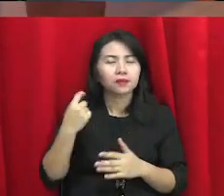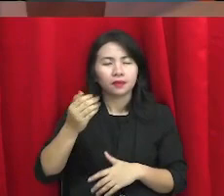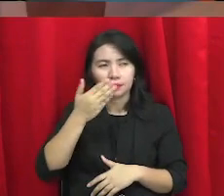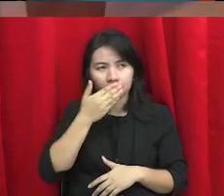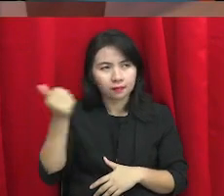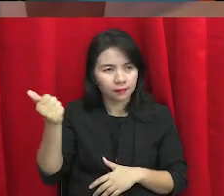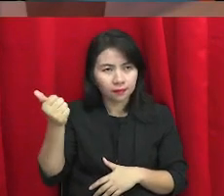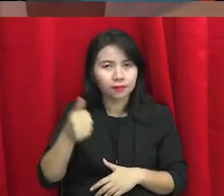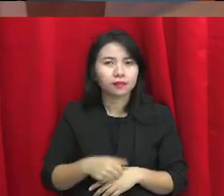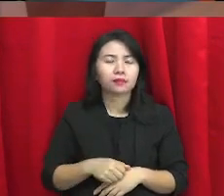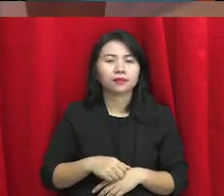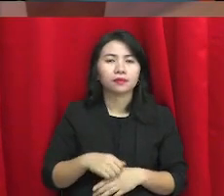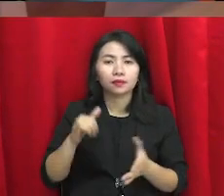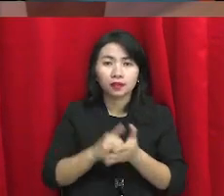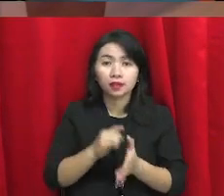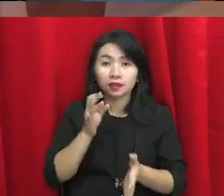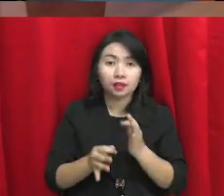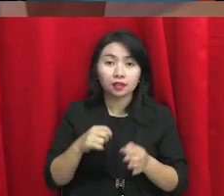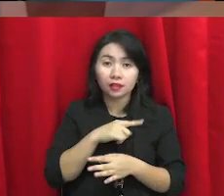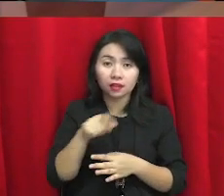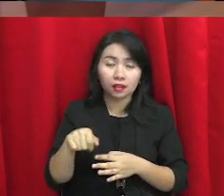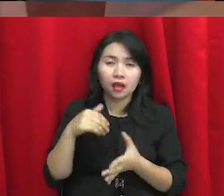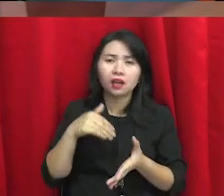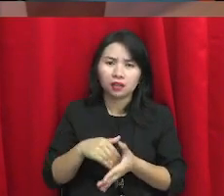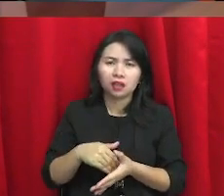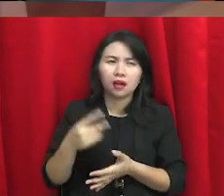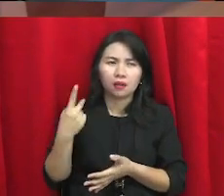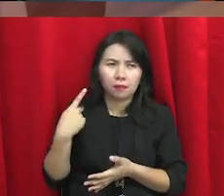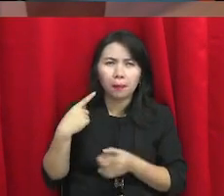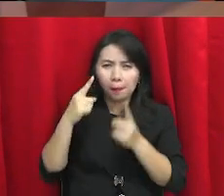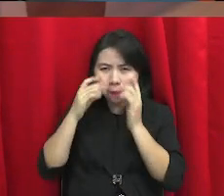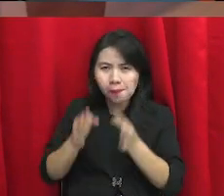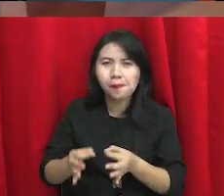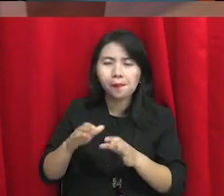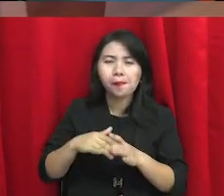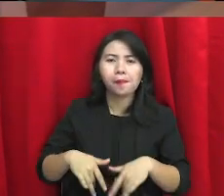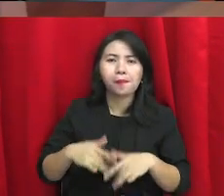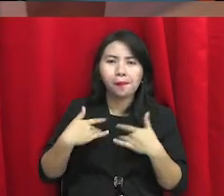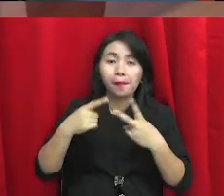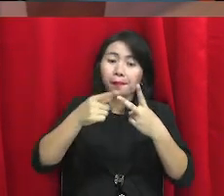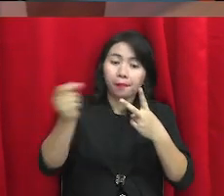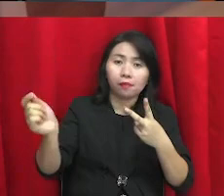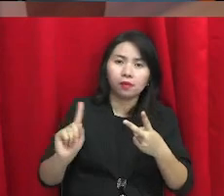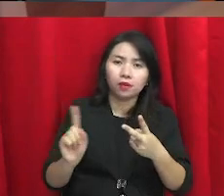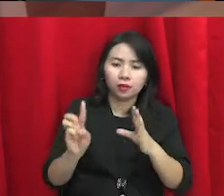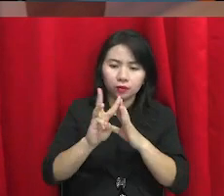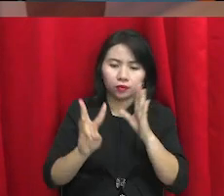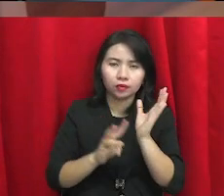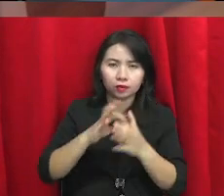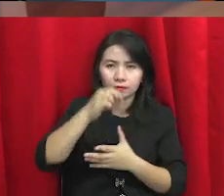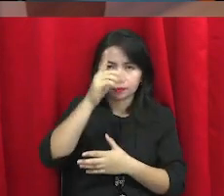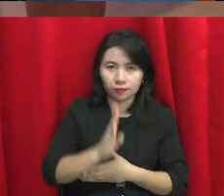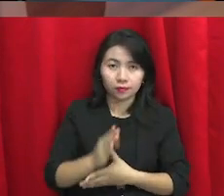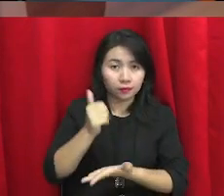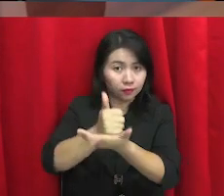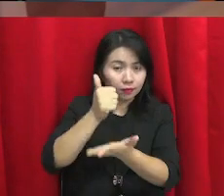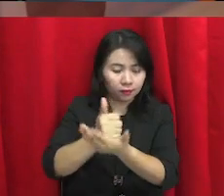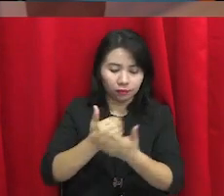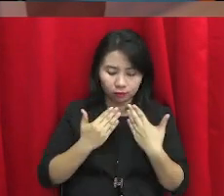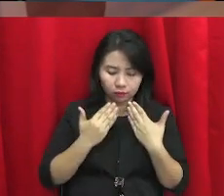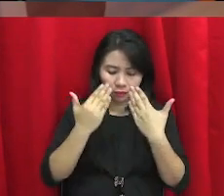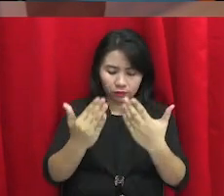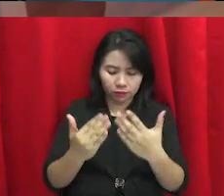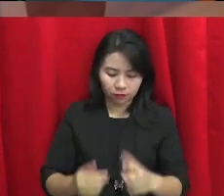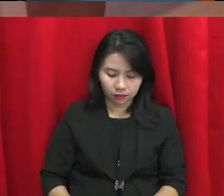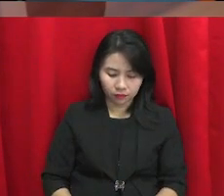rin talaga na kung tayo rin lang naman ay magkakaroon ng desisyon, piliin natin kung anong kalooban ng ating pong Panginoon. Amen. Maraming salamat po.